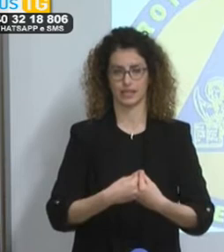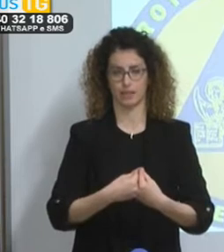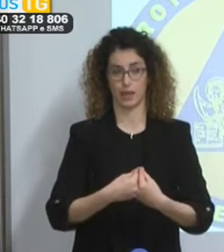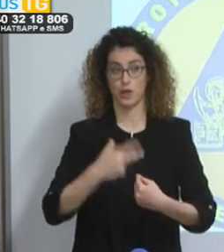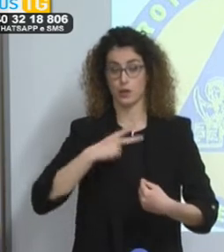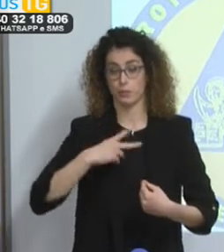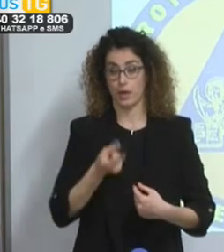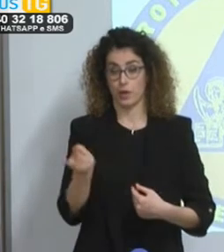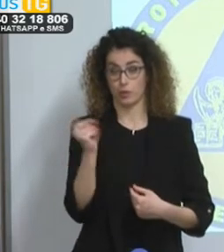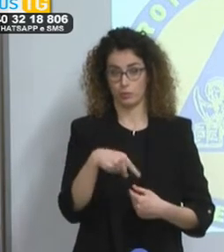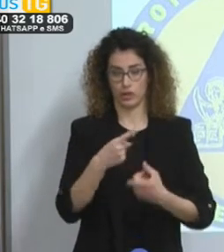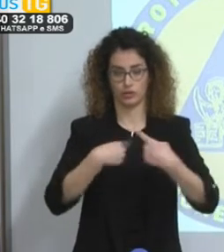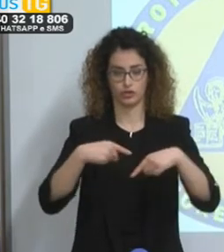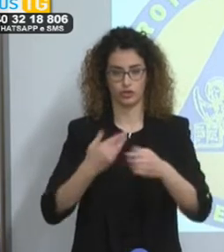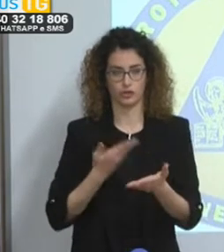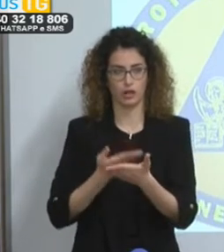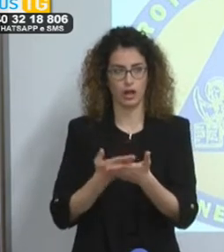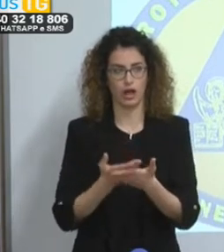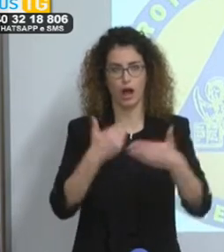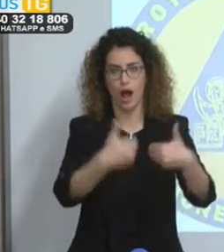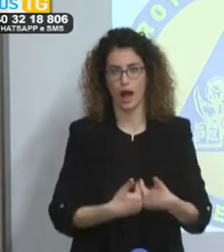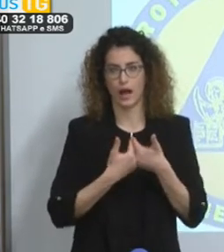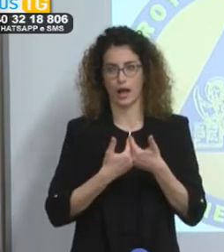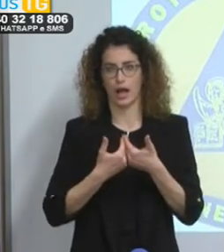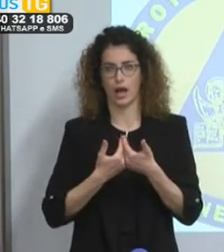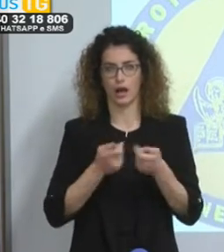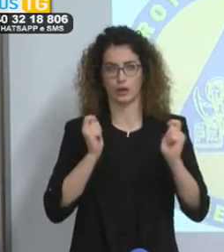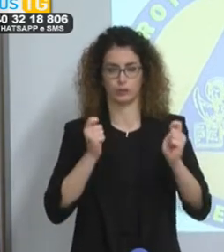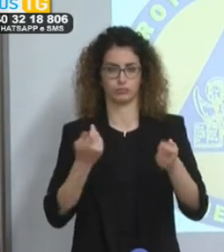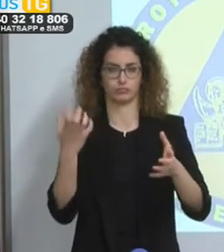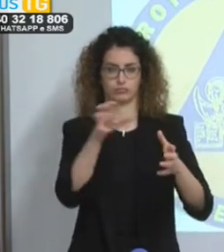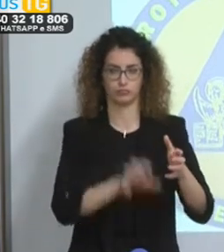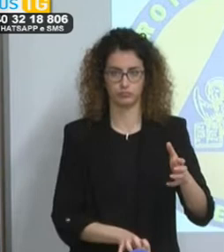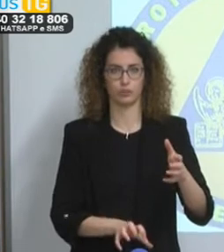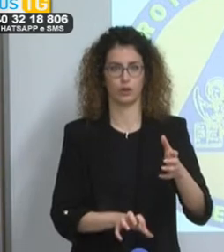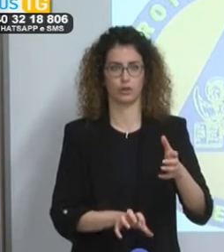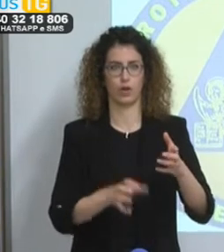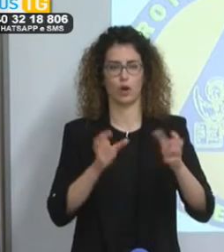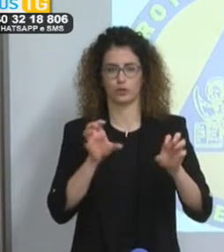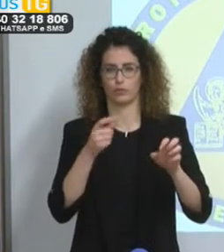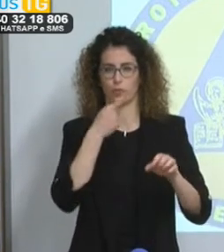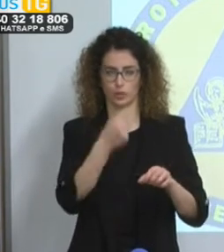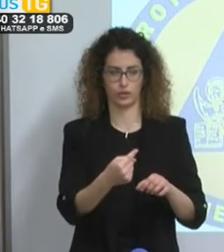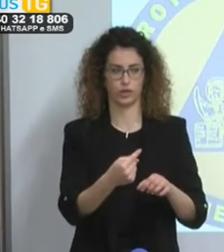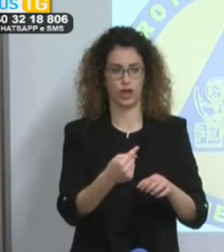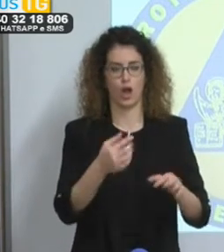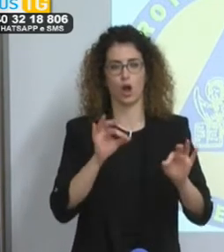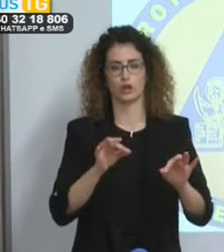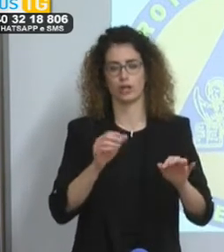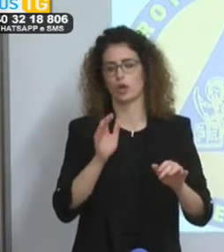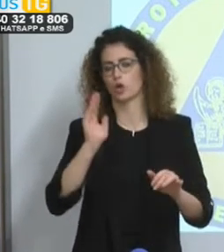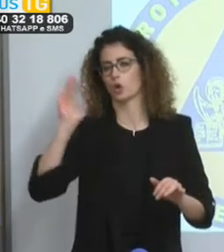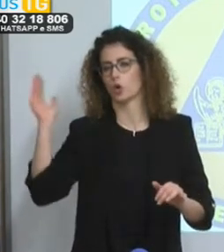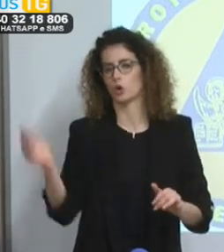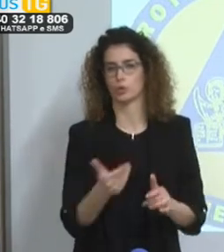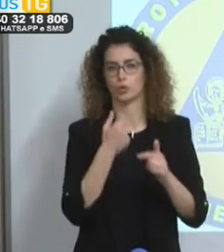la circolare, che magari se ci date una mano la pubblicate, ne parlate nei vostri servizi, così tutti hanno le idee chiare, sarà la stessa circolare